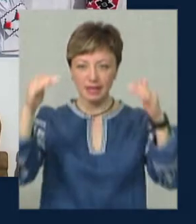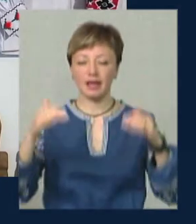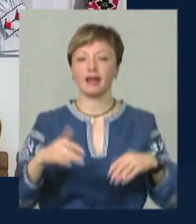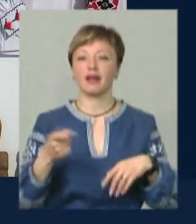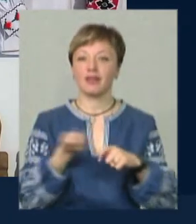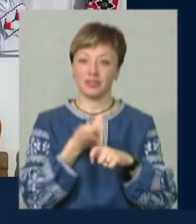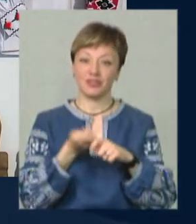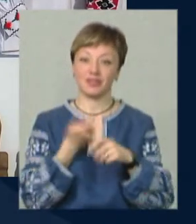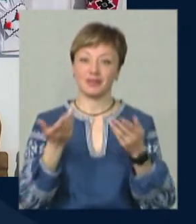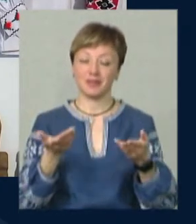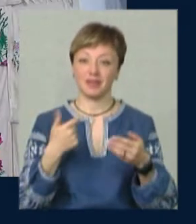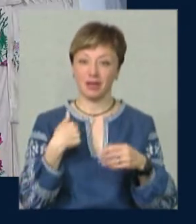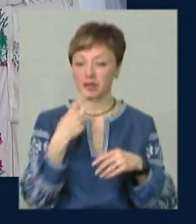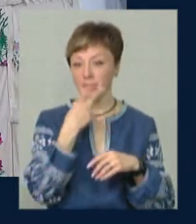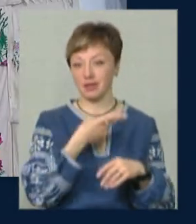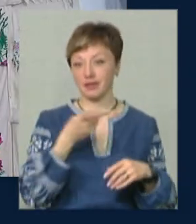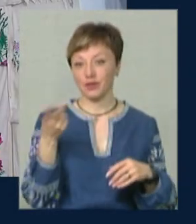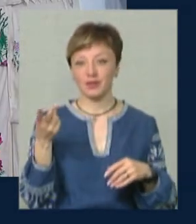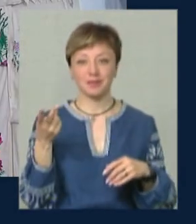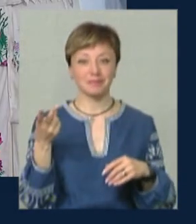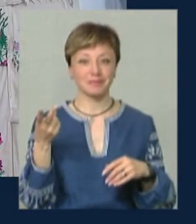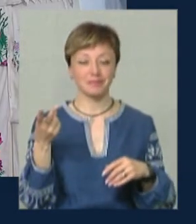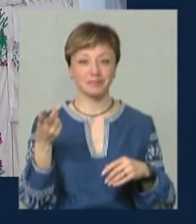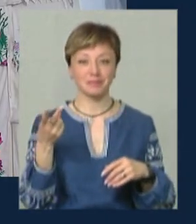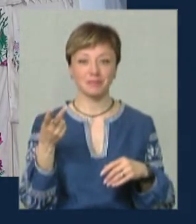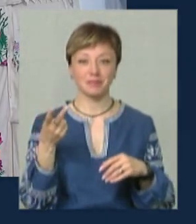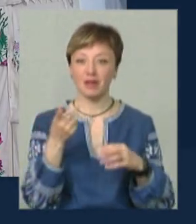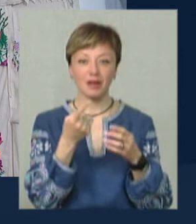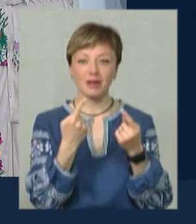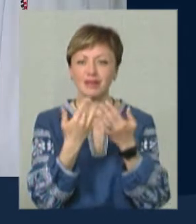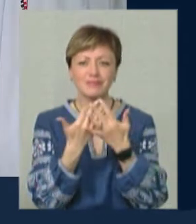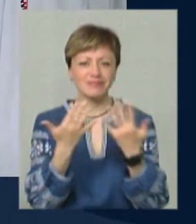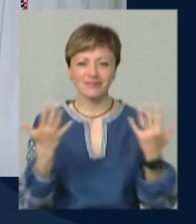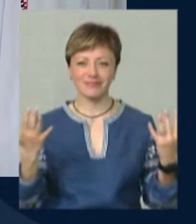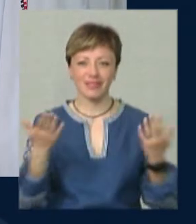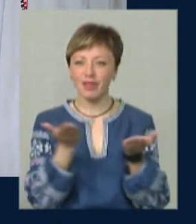і вишиванки. Я от дивлюся, і одна на одну не похожа.